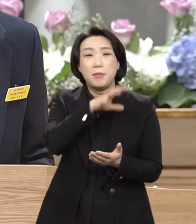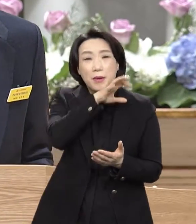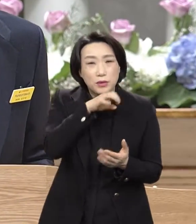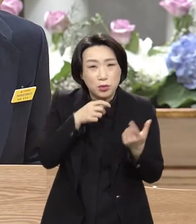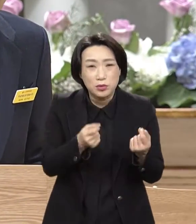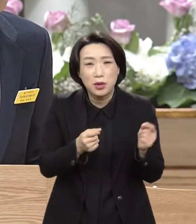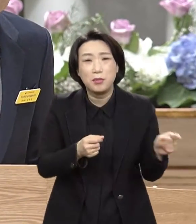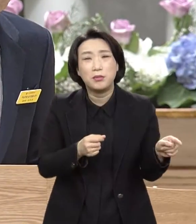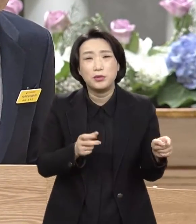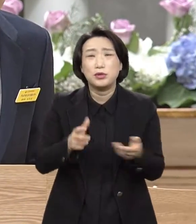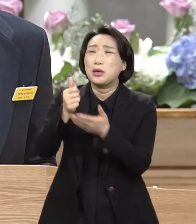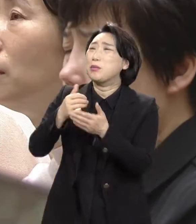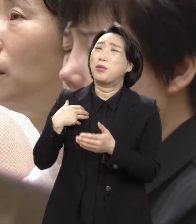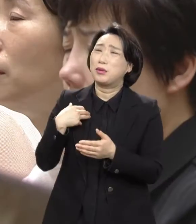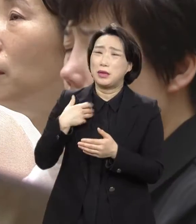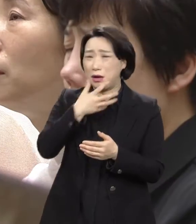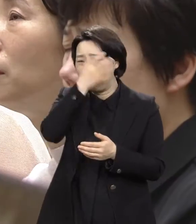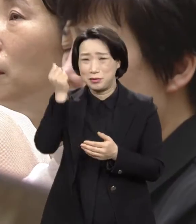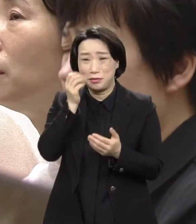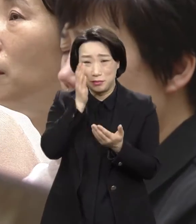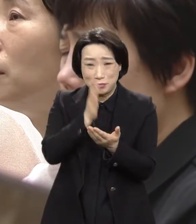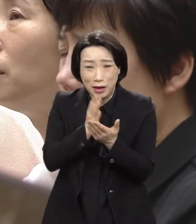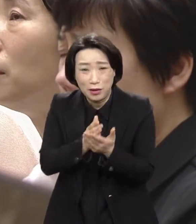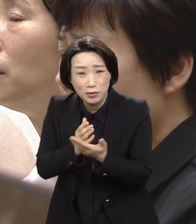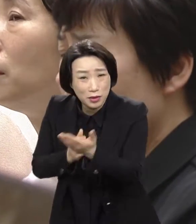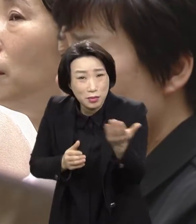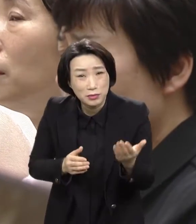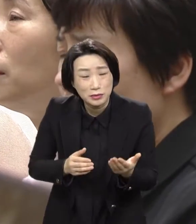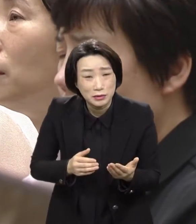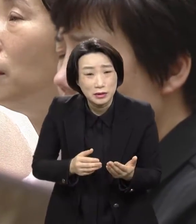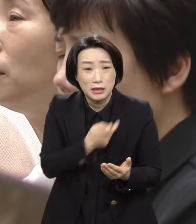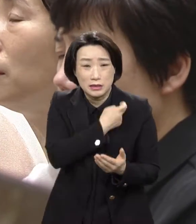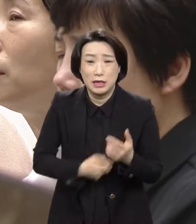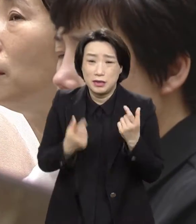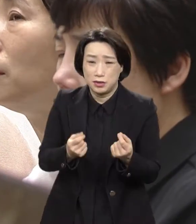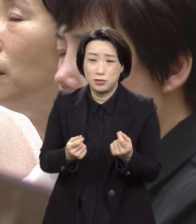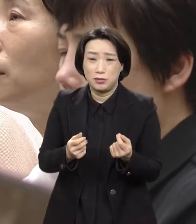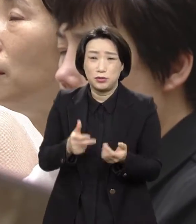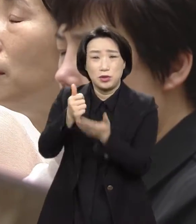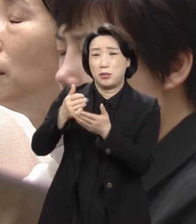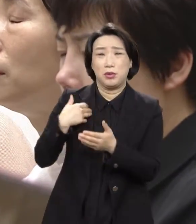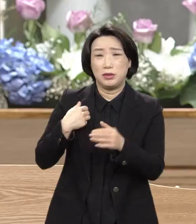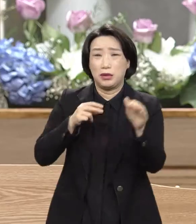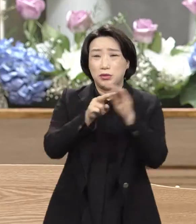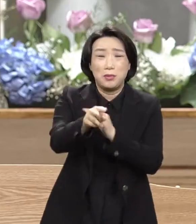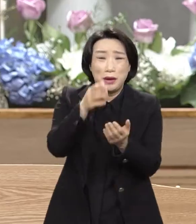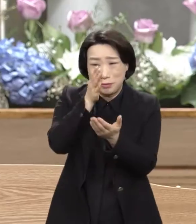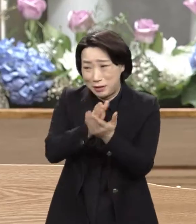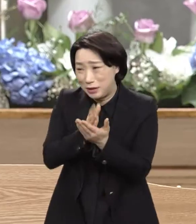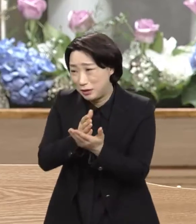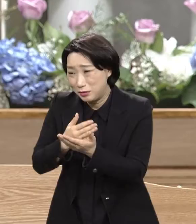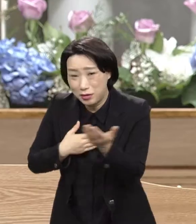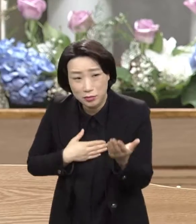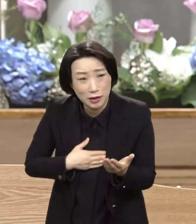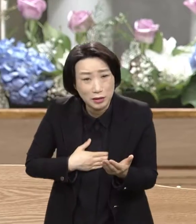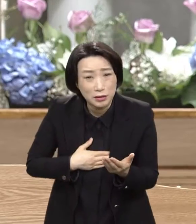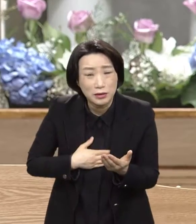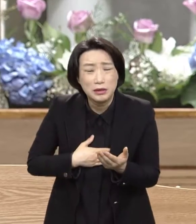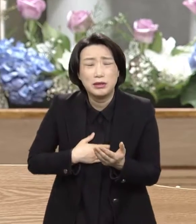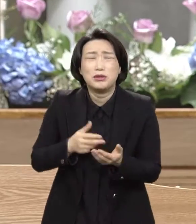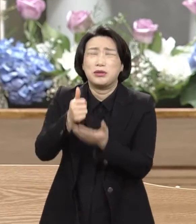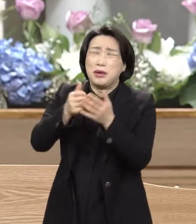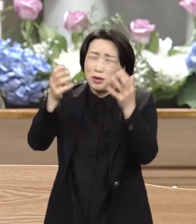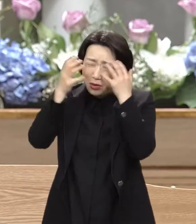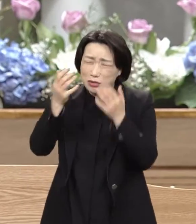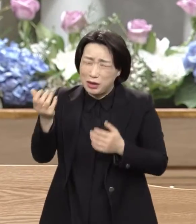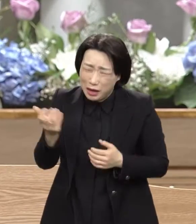베드로처럼 모른다고 부인하지 말고 제자들처럼 도망가지 말고 그 고통, 그